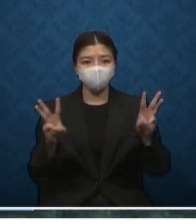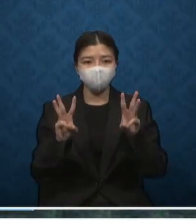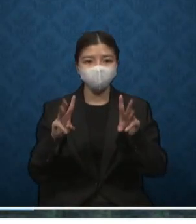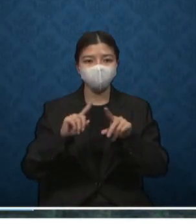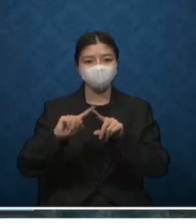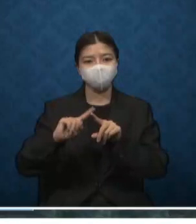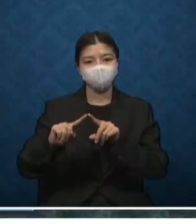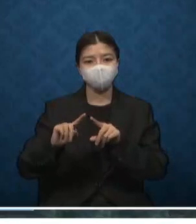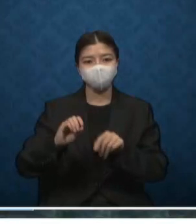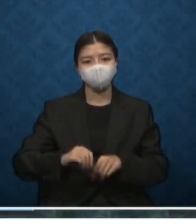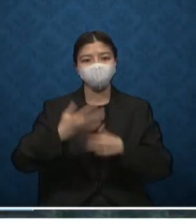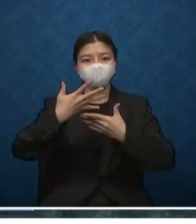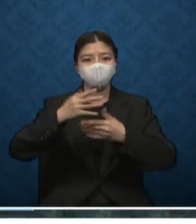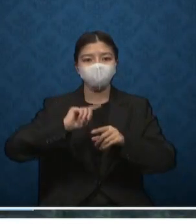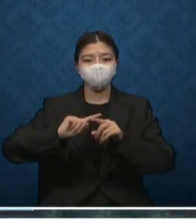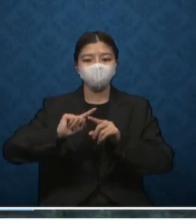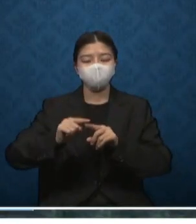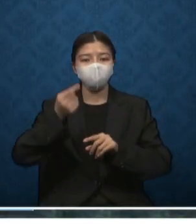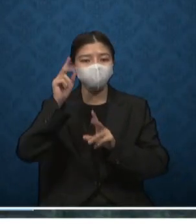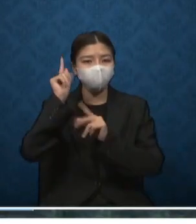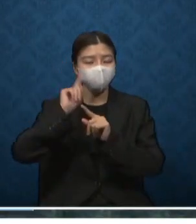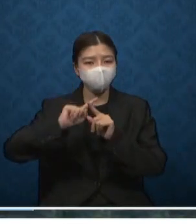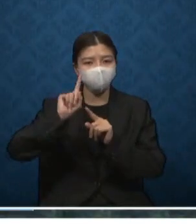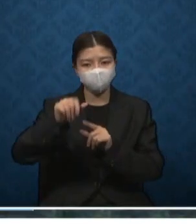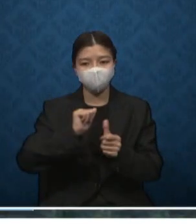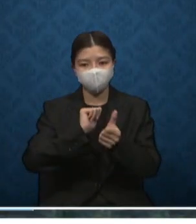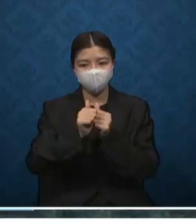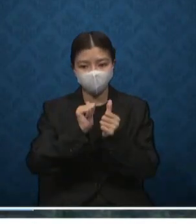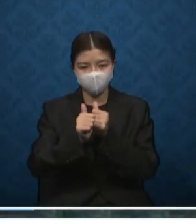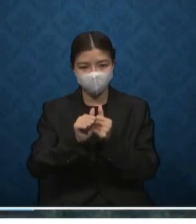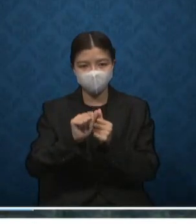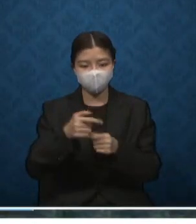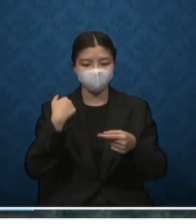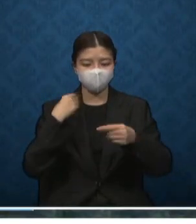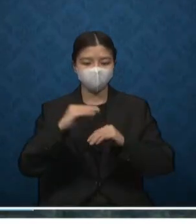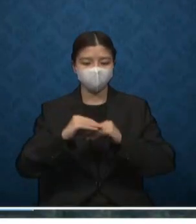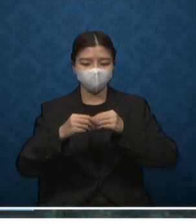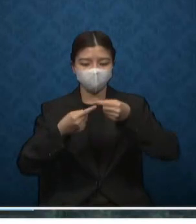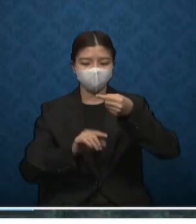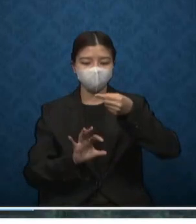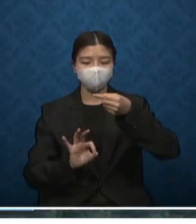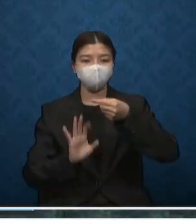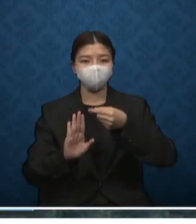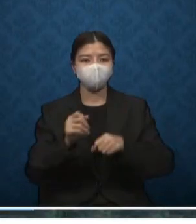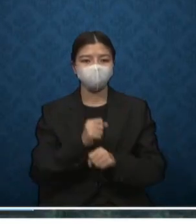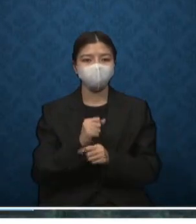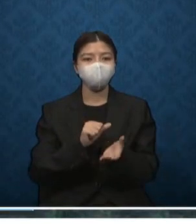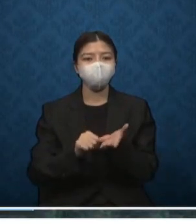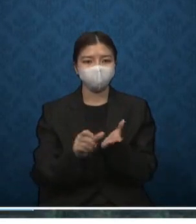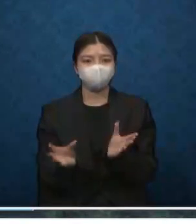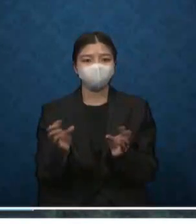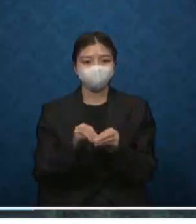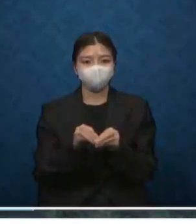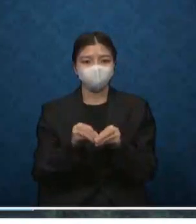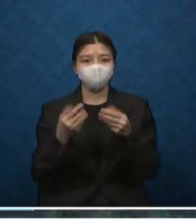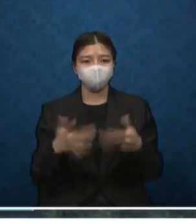การยกระดับการรู้เท่าทันสื่อสิ่งต่างๆเหล่านี้อยู่ใน9โครงการของการปฏิรูปประเทศส่ว